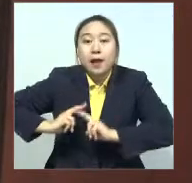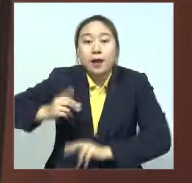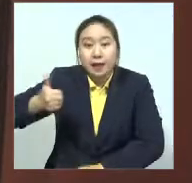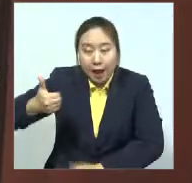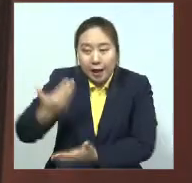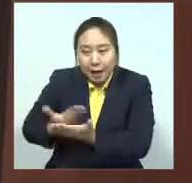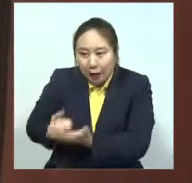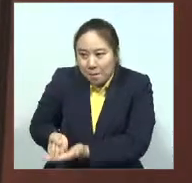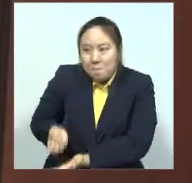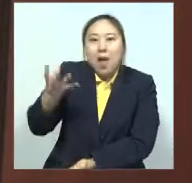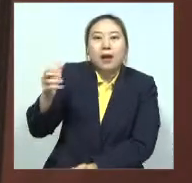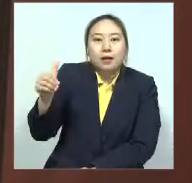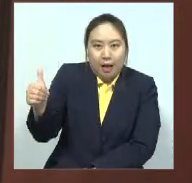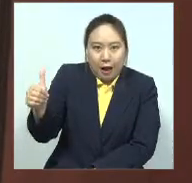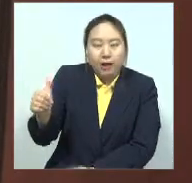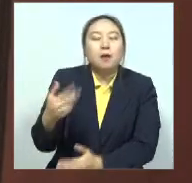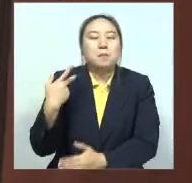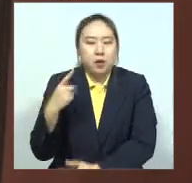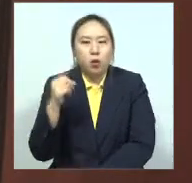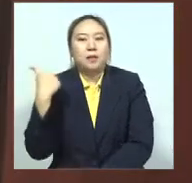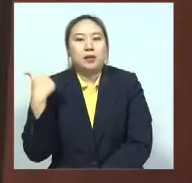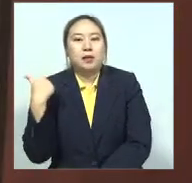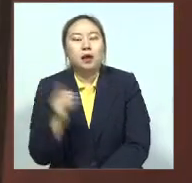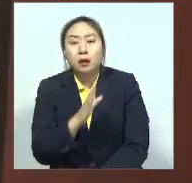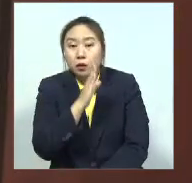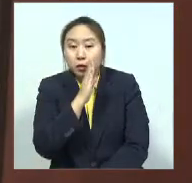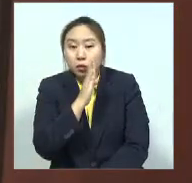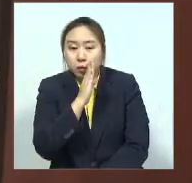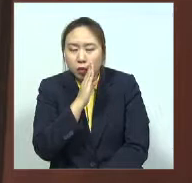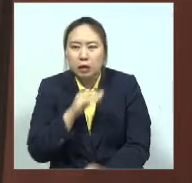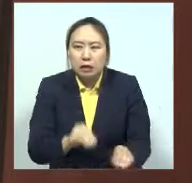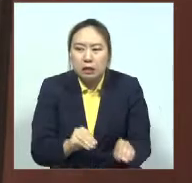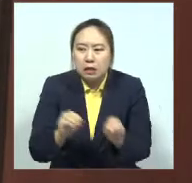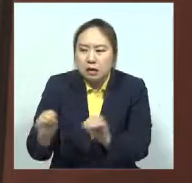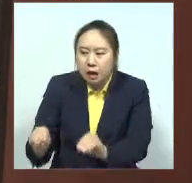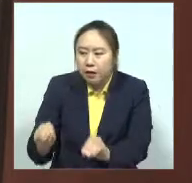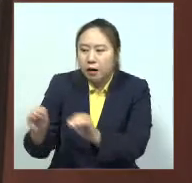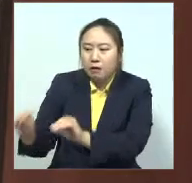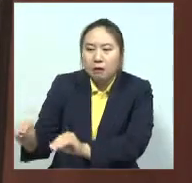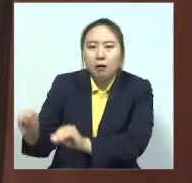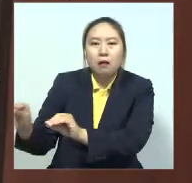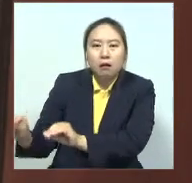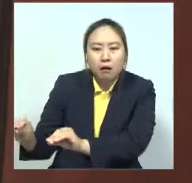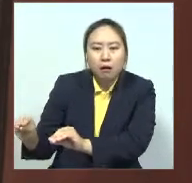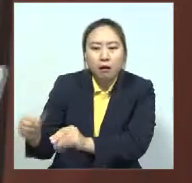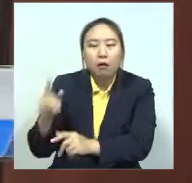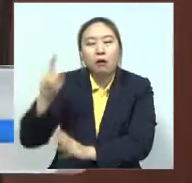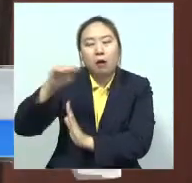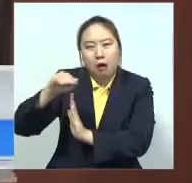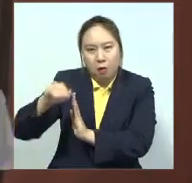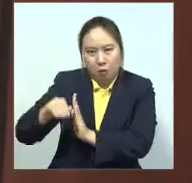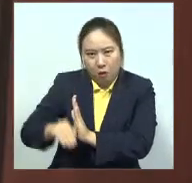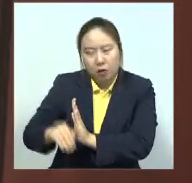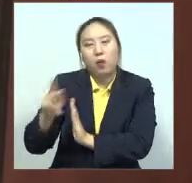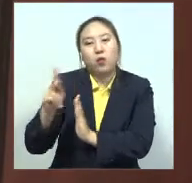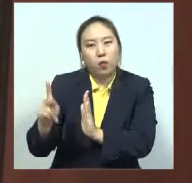ได้ราคาสูงก็จะเป็นประโยชน์นะครับถ้าช้าไปกว่านี้ก็ต้องเข้าขั้นตอนของกฎหม